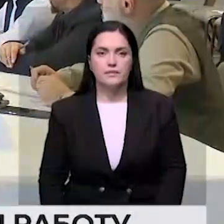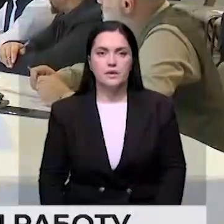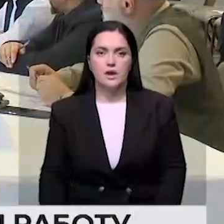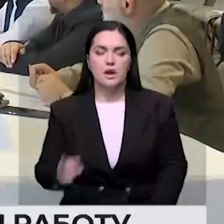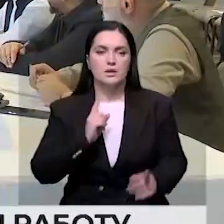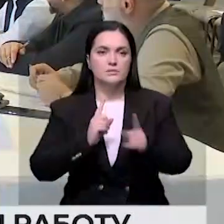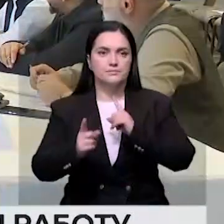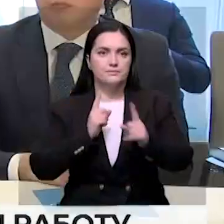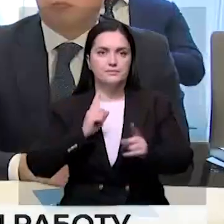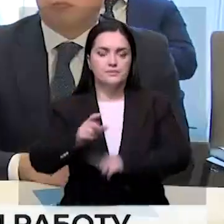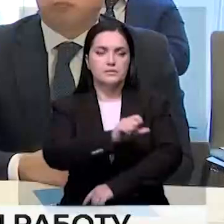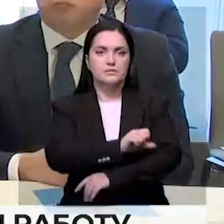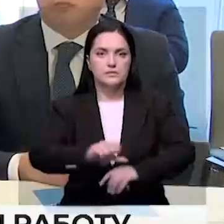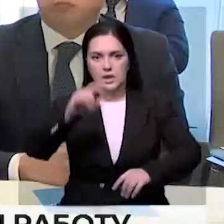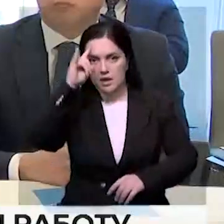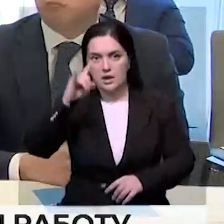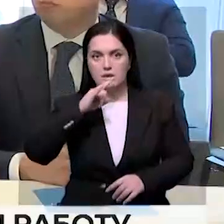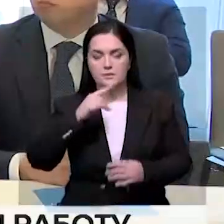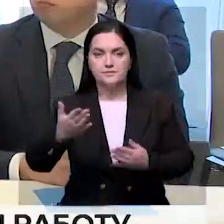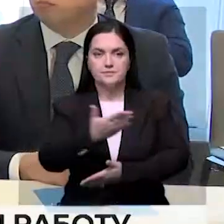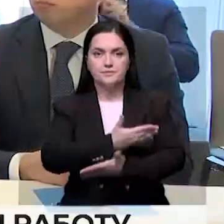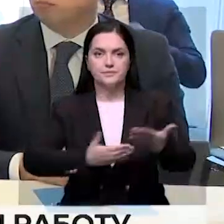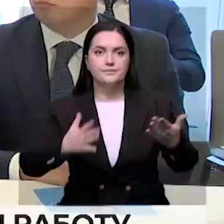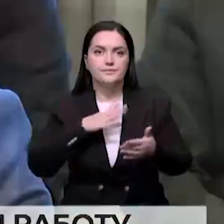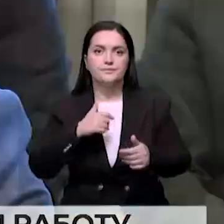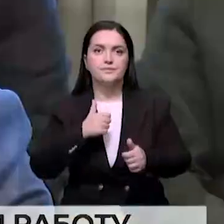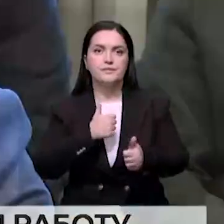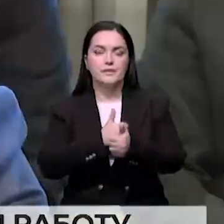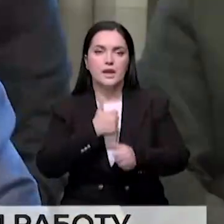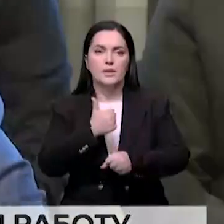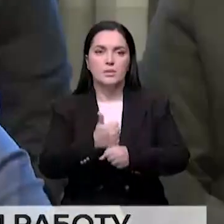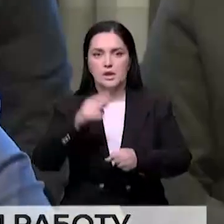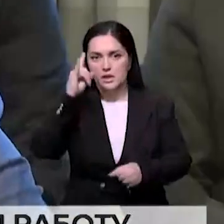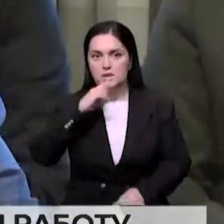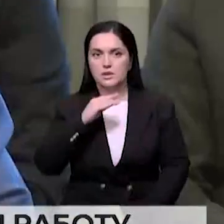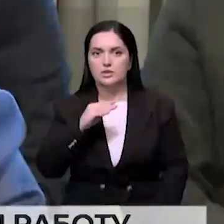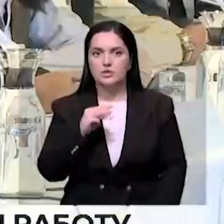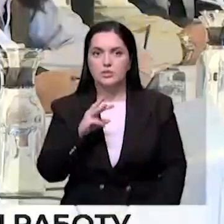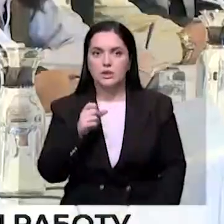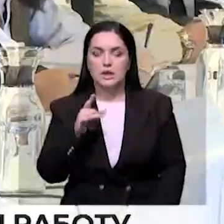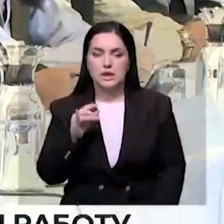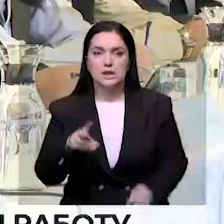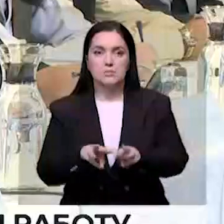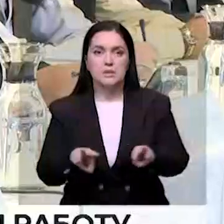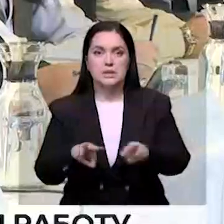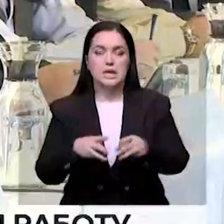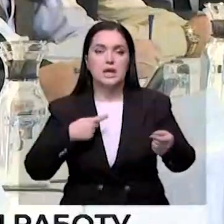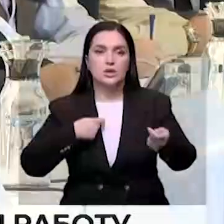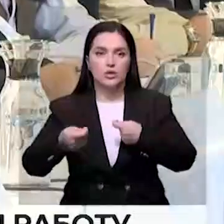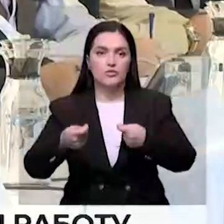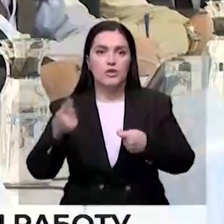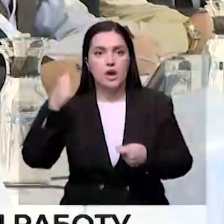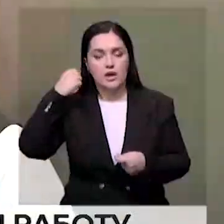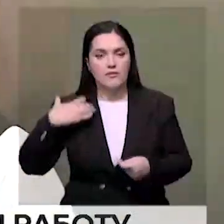Транзитный потенциал Казахстана обсуждали в ходе двусторонней встречи вице-премьера Казахстана Серика Жумангарина и министра торговли и промышленности